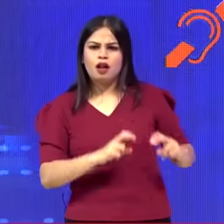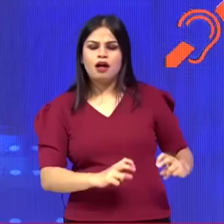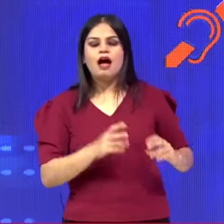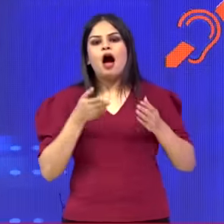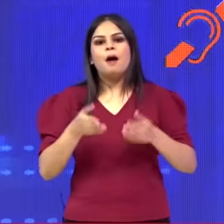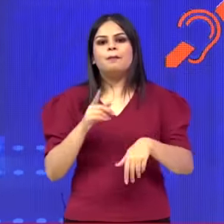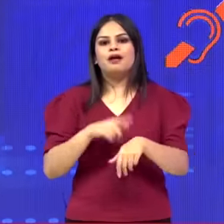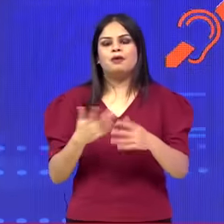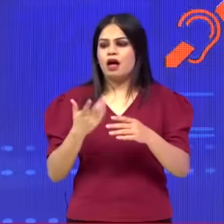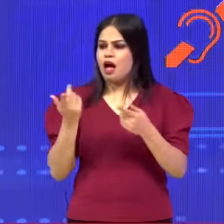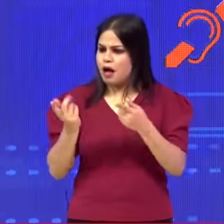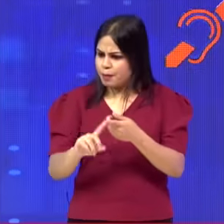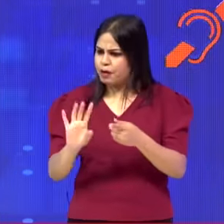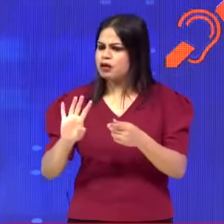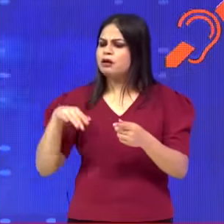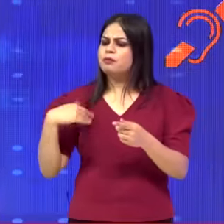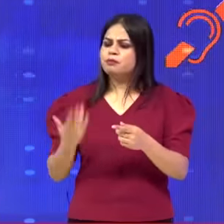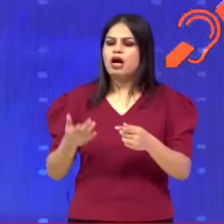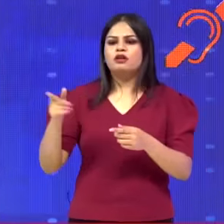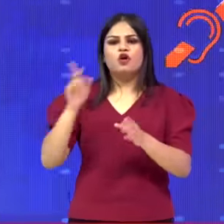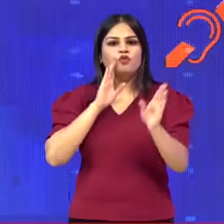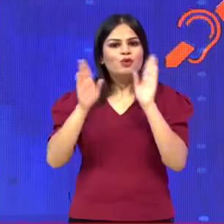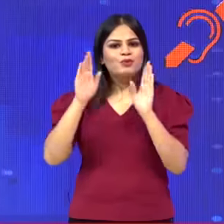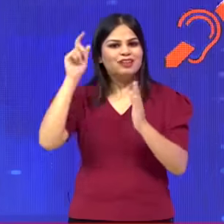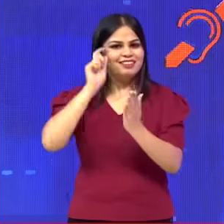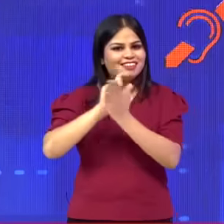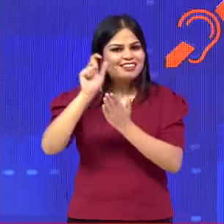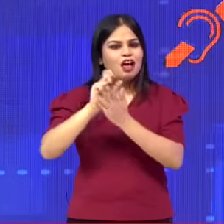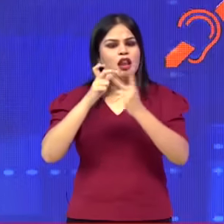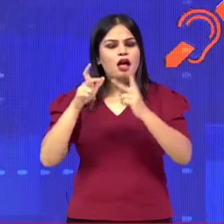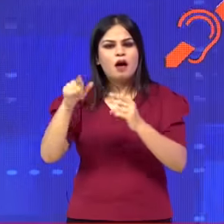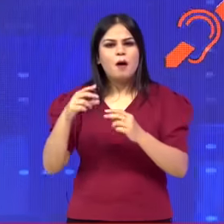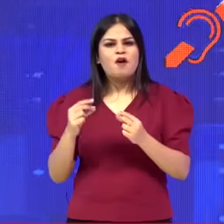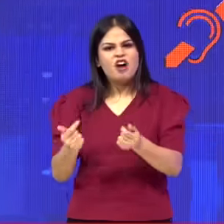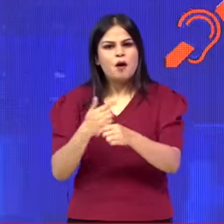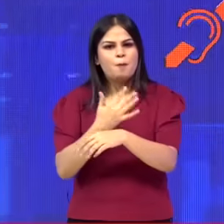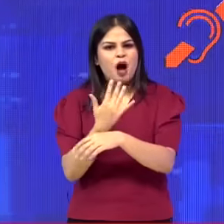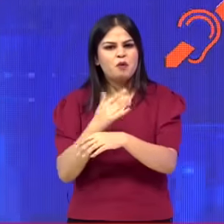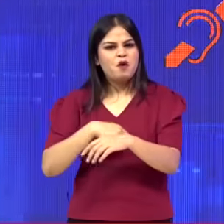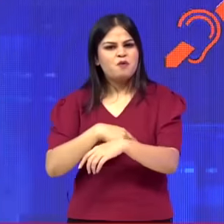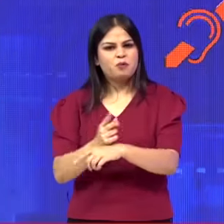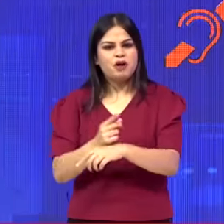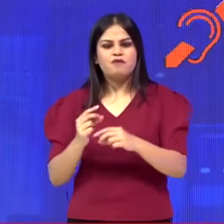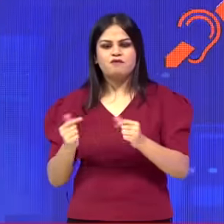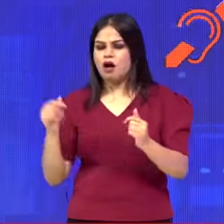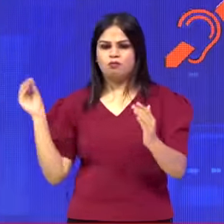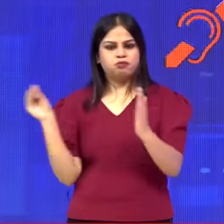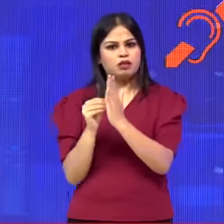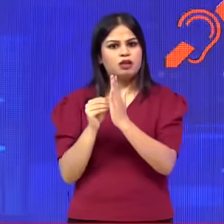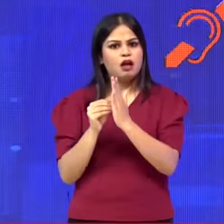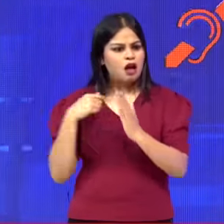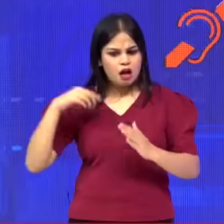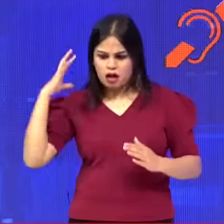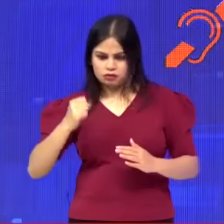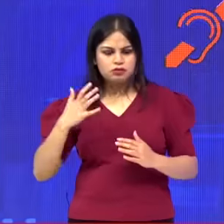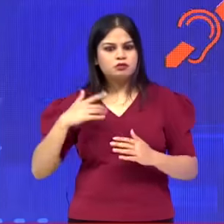है कि कुछ हो जाए तो सोशल मीडिया के ऊपर 5 मिनट में आ जाता है, बिफोर यू नो इट.